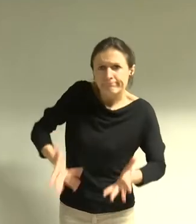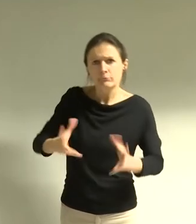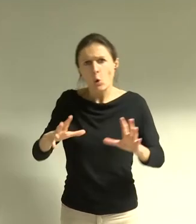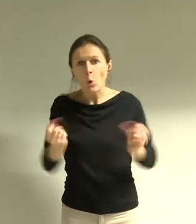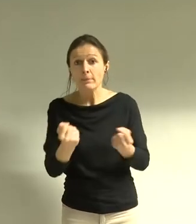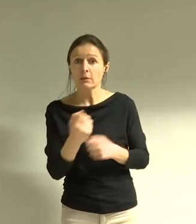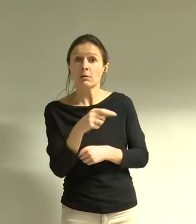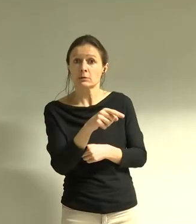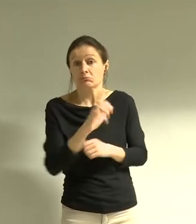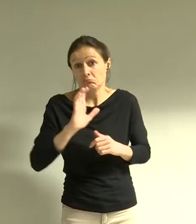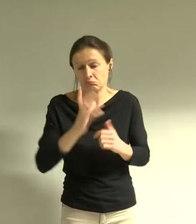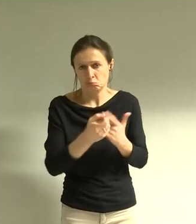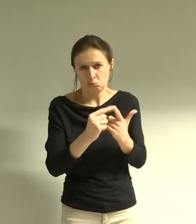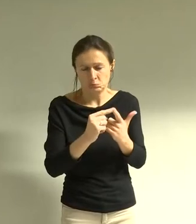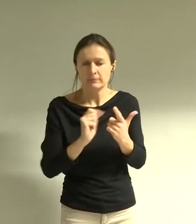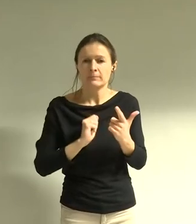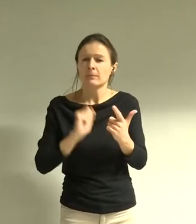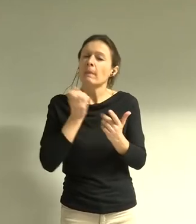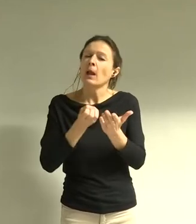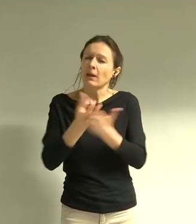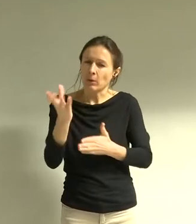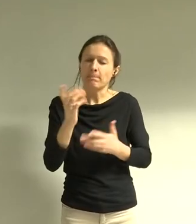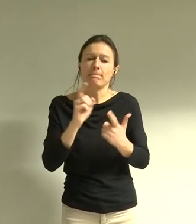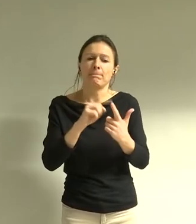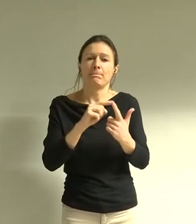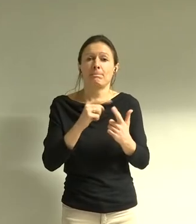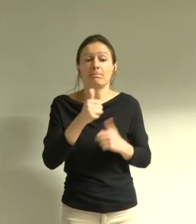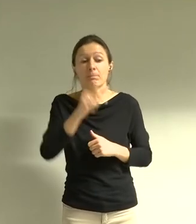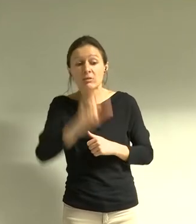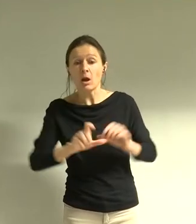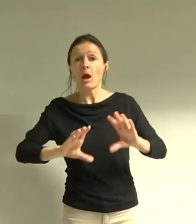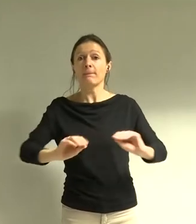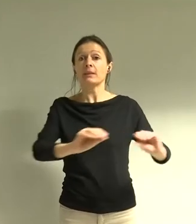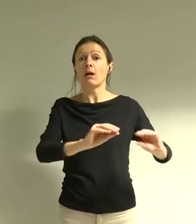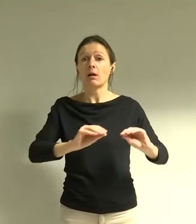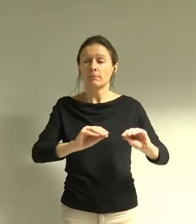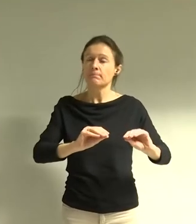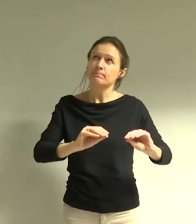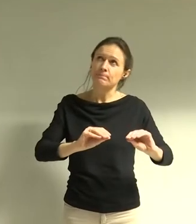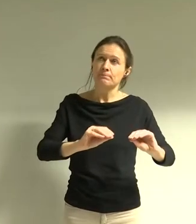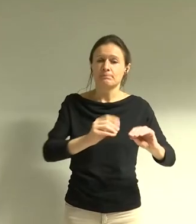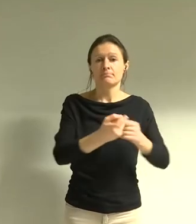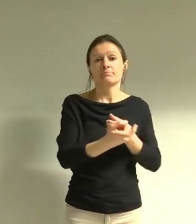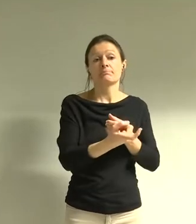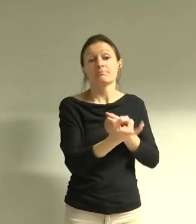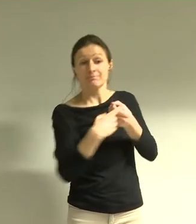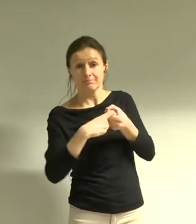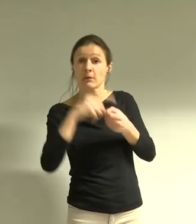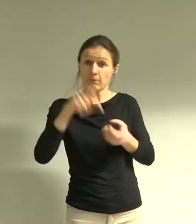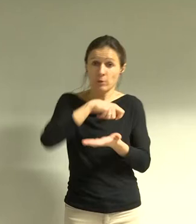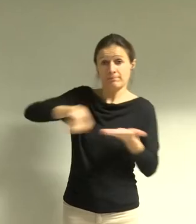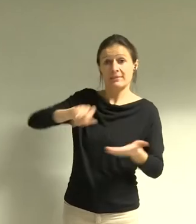société je précise ici que pour un habitant il faudra prendre une part donc de 50 euros pour devenir